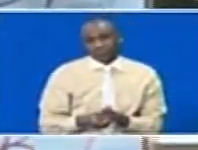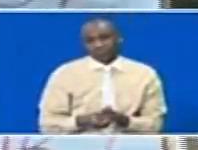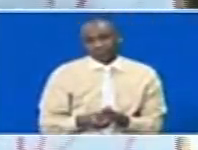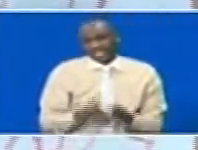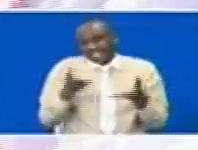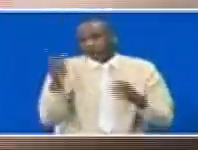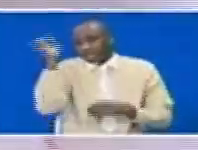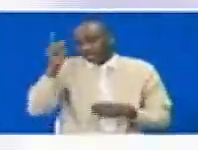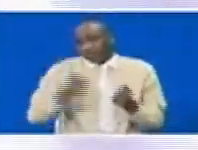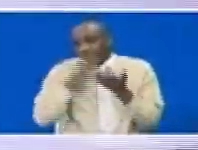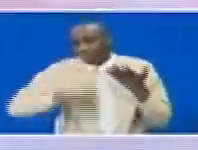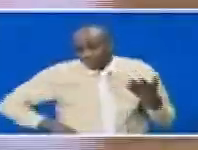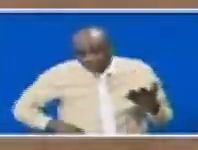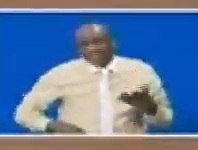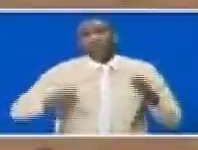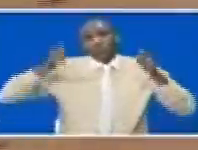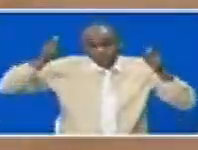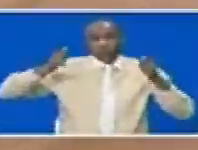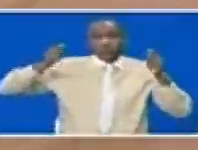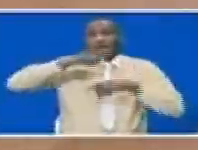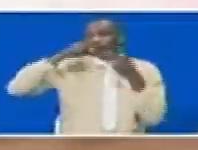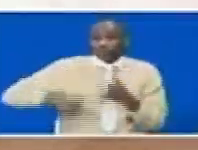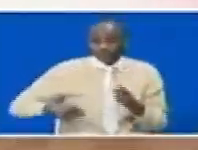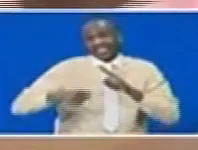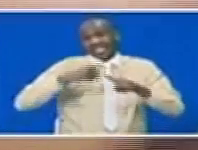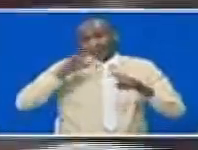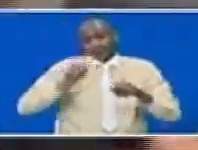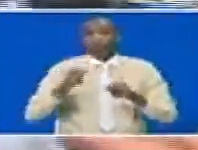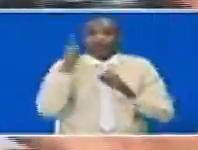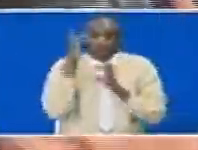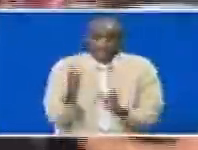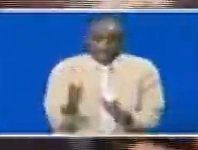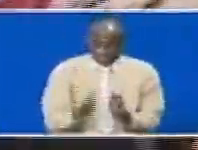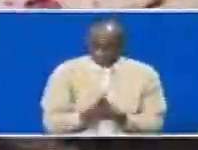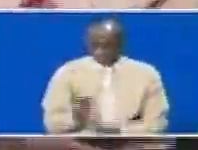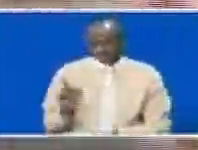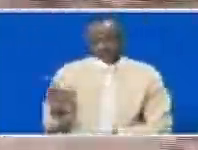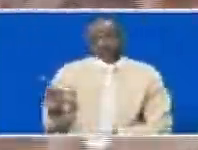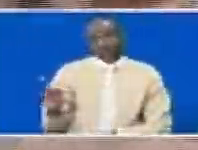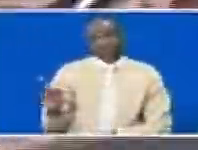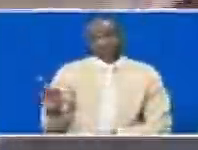Na mjini Nairobi kulikuwa na maandamano kuhusu mauaji ya wakili Willy Kimani.